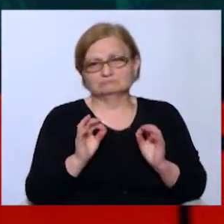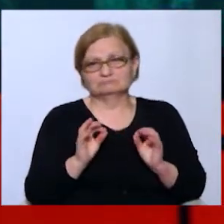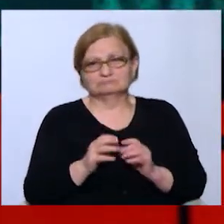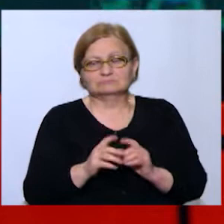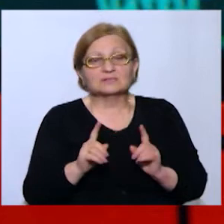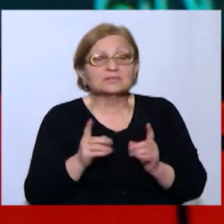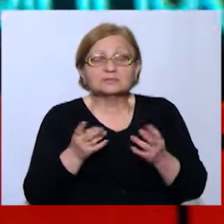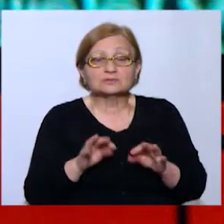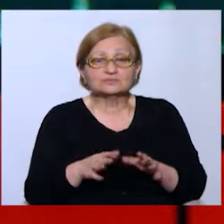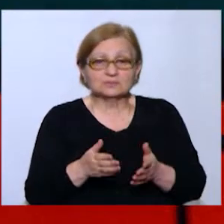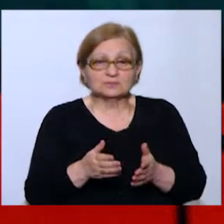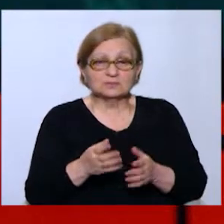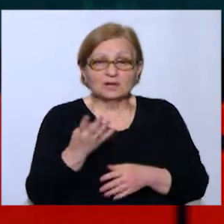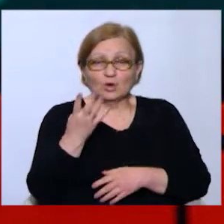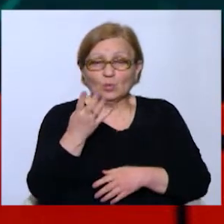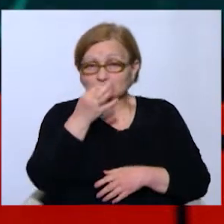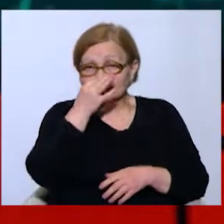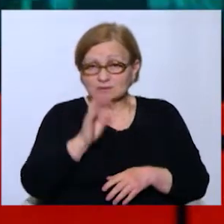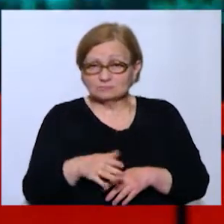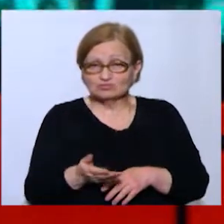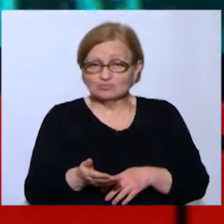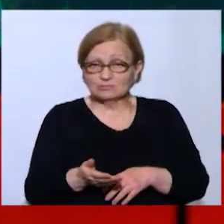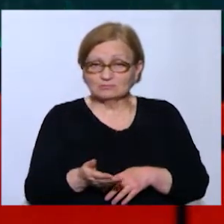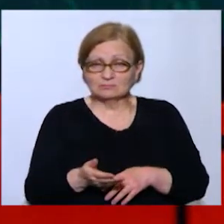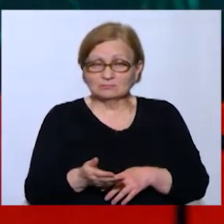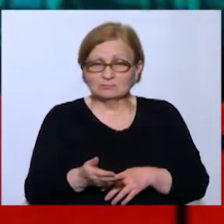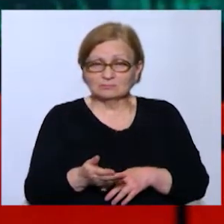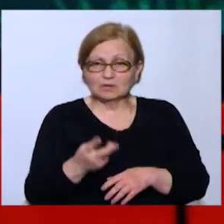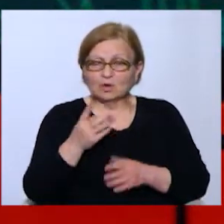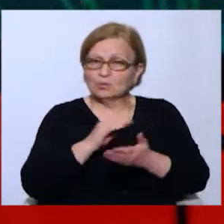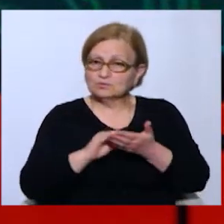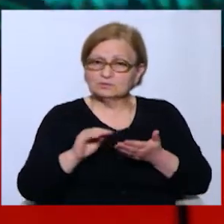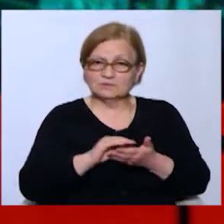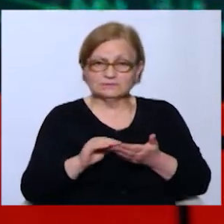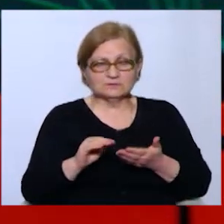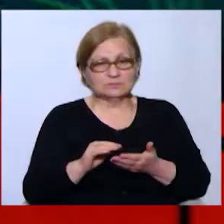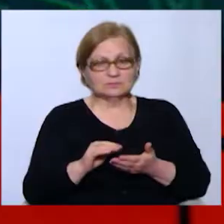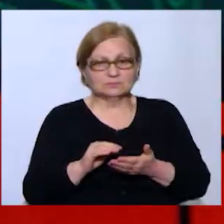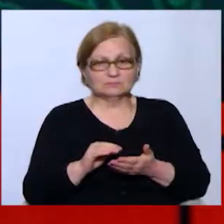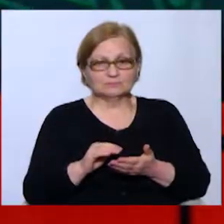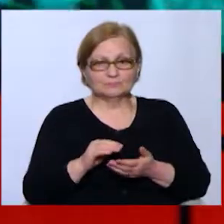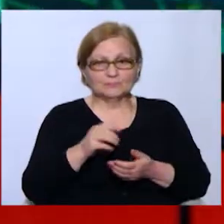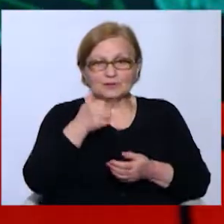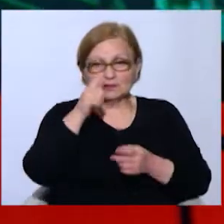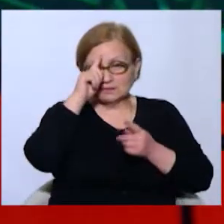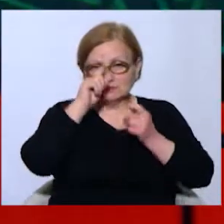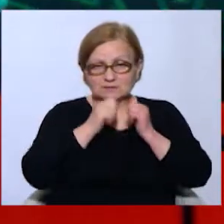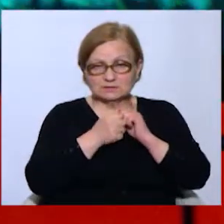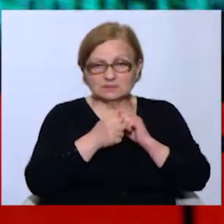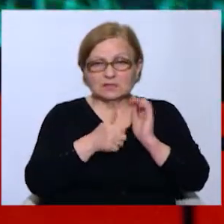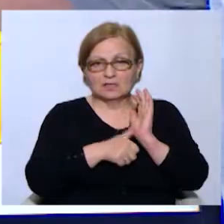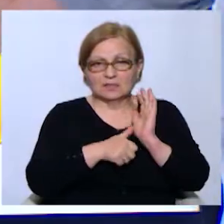რა დამჩა? 4 დამჩა. უნდა ჩავწეროთ ესეც. ოღონდ კარგად დავიმახსოვროთ.